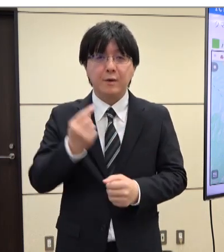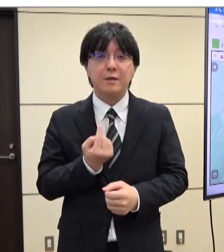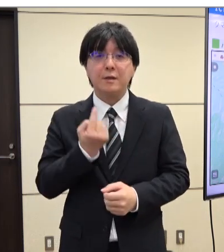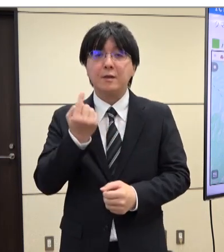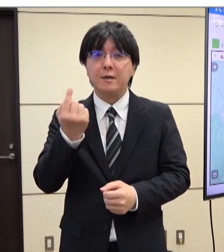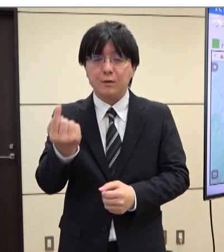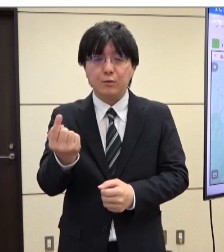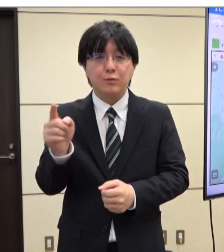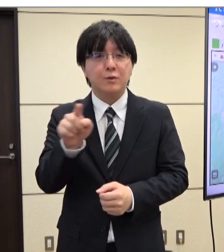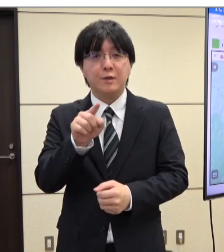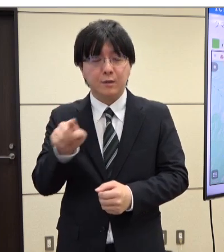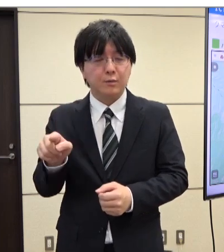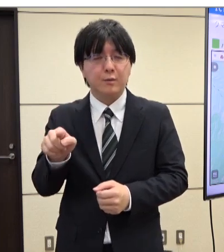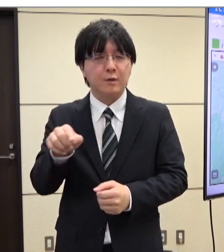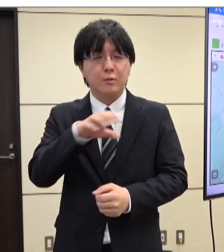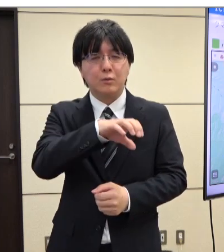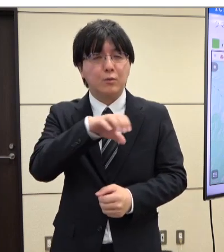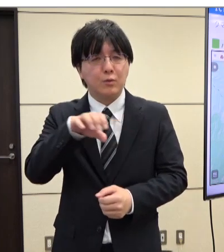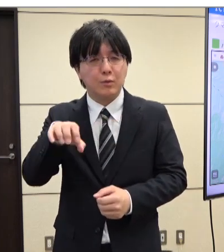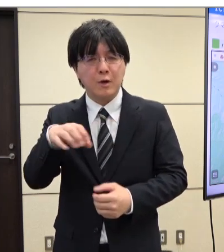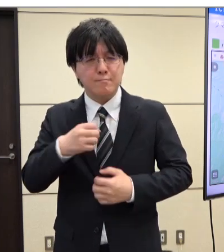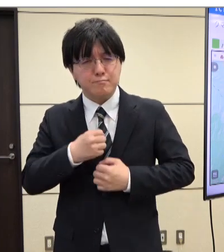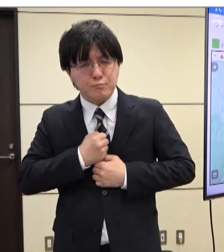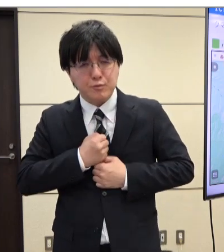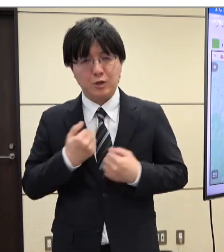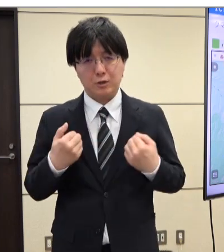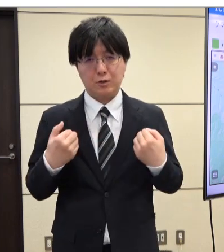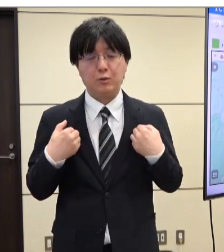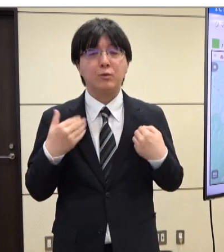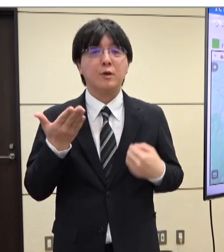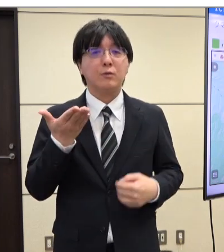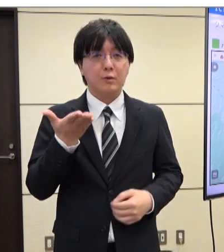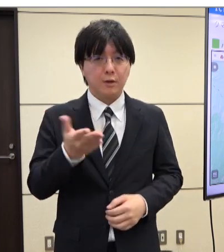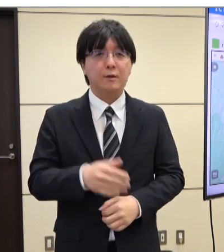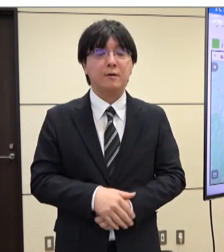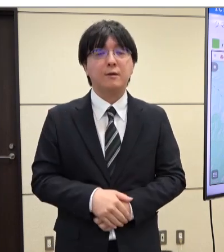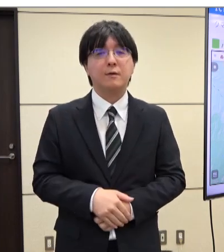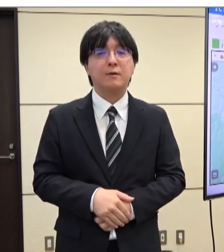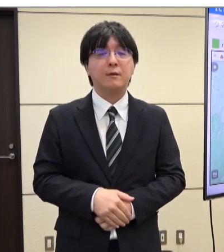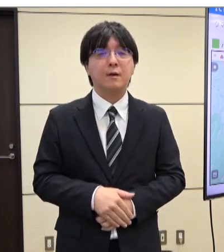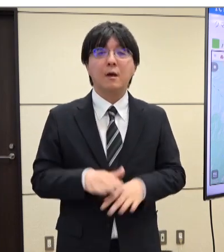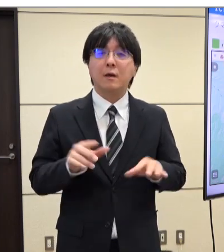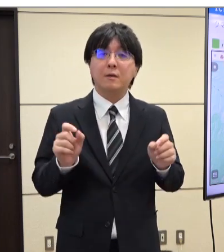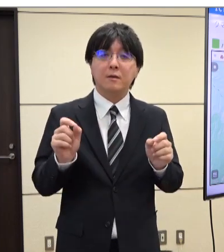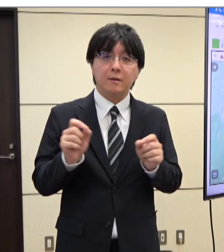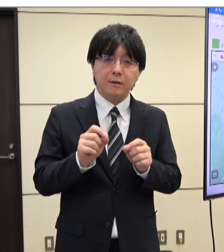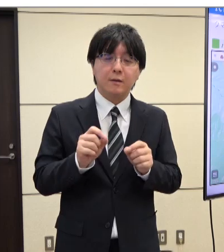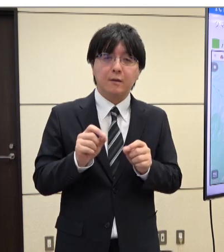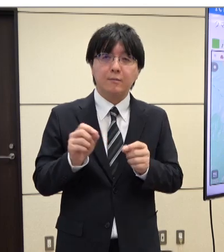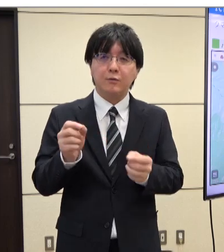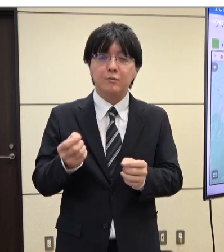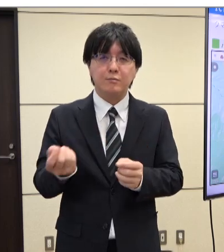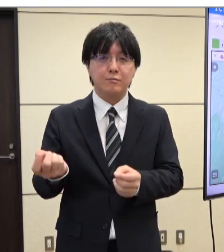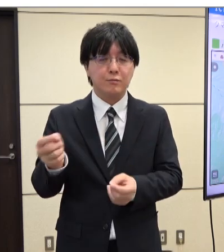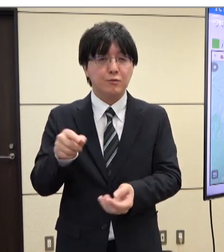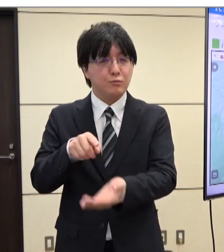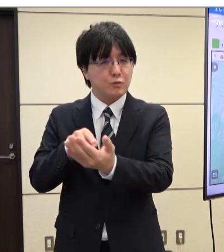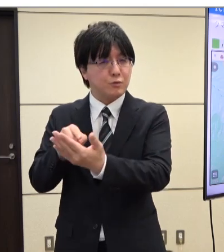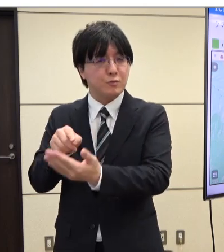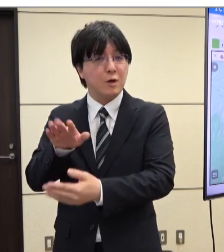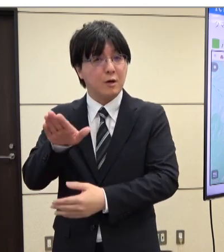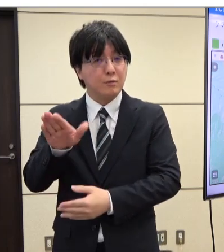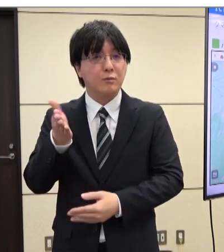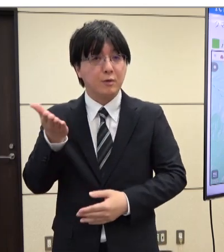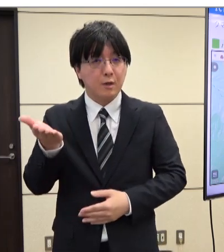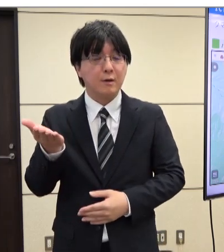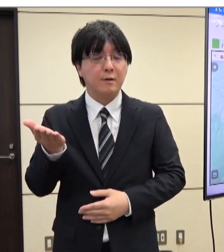ね、どういうところが警戒しなきゃいけないかと、あるいは最近出てるのかどうかとか、こういったところ、特に熊な